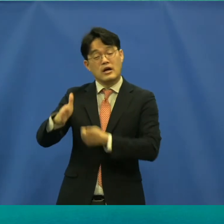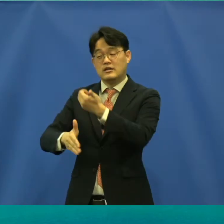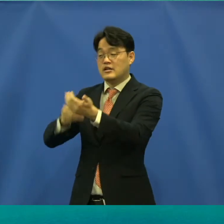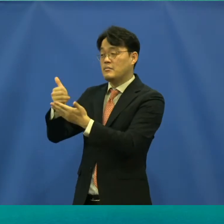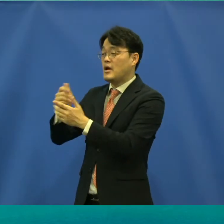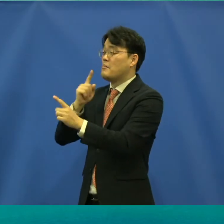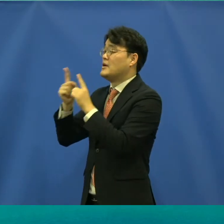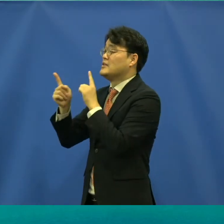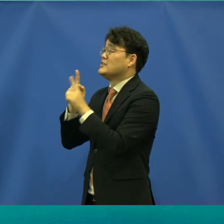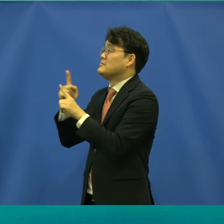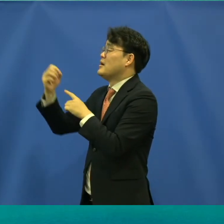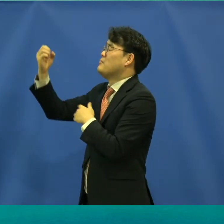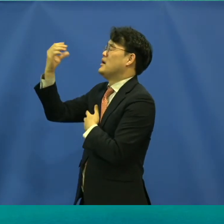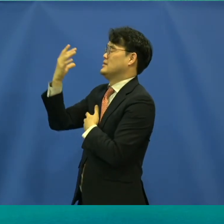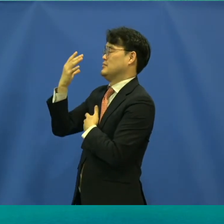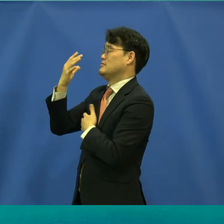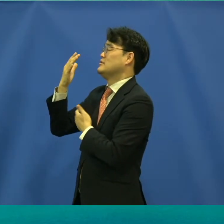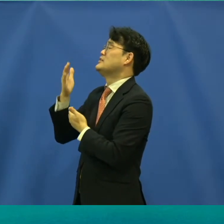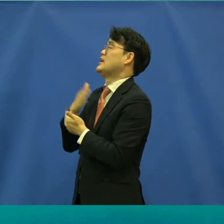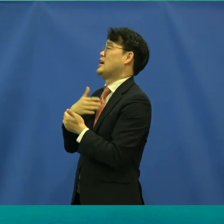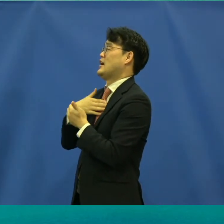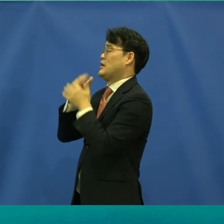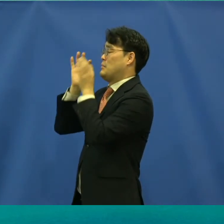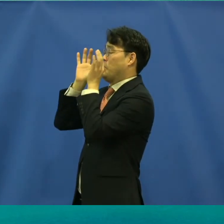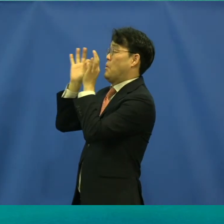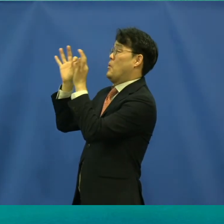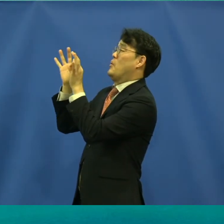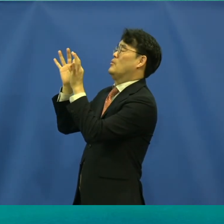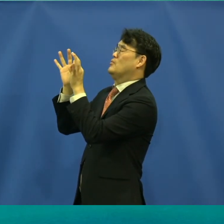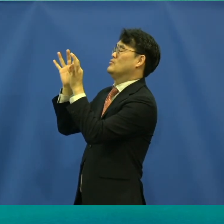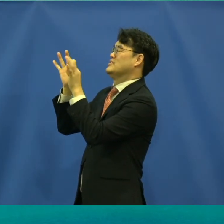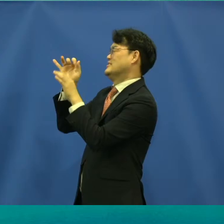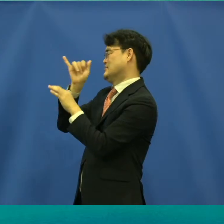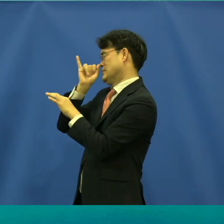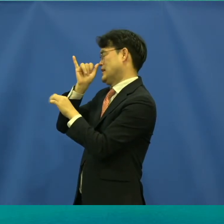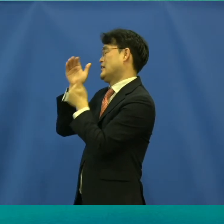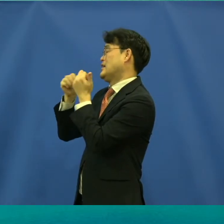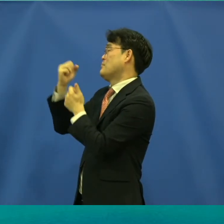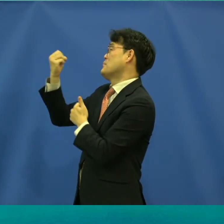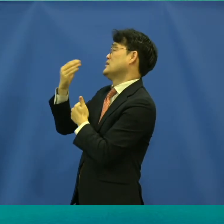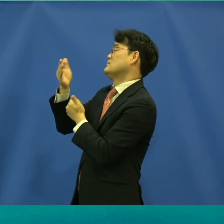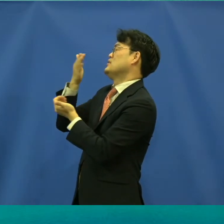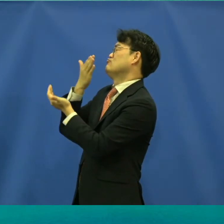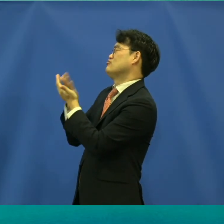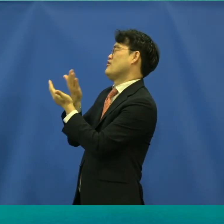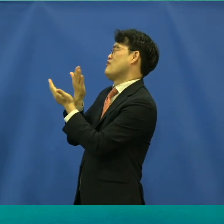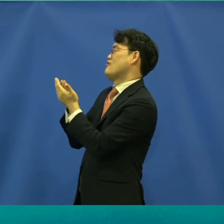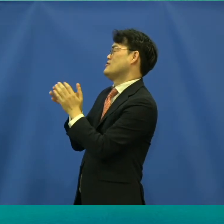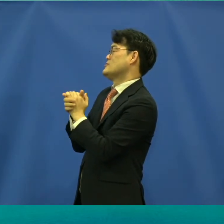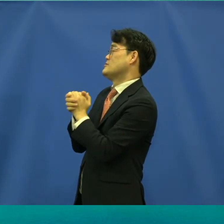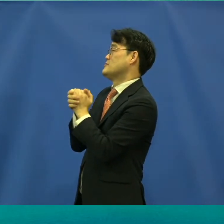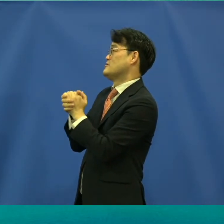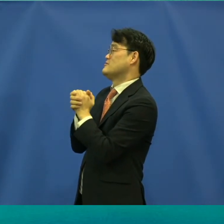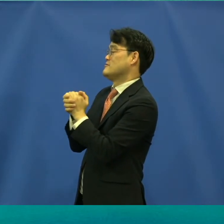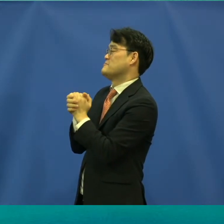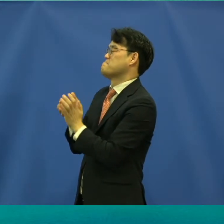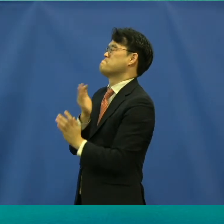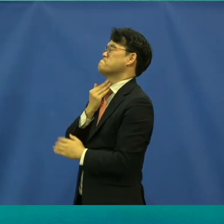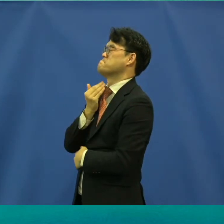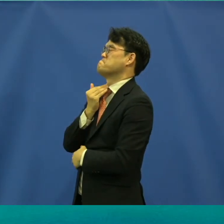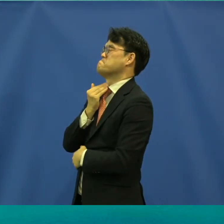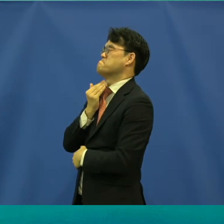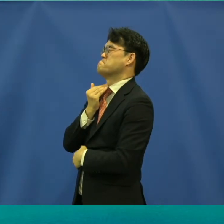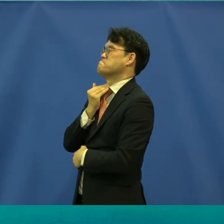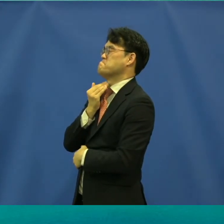말씀하옵소서, 주의 종이 듣겠나이다. 하나님의 말씀에 대한 기대감을 가지는 건 좋아요. 하나님이 우리에게 말씀을 그 갈망하는